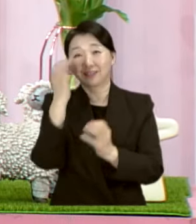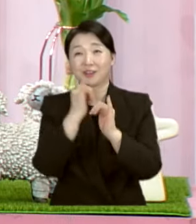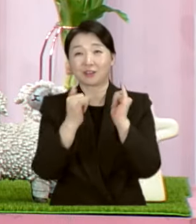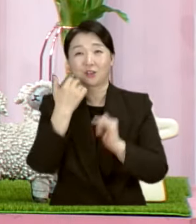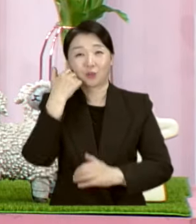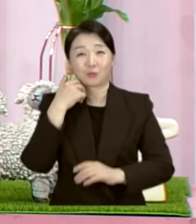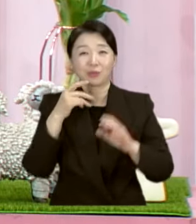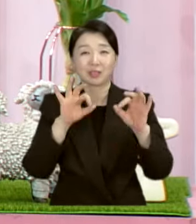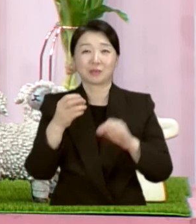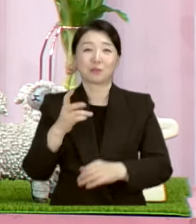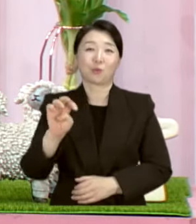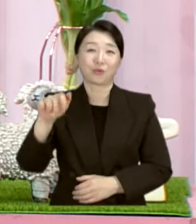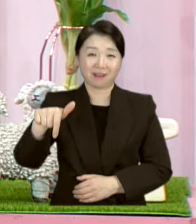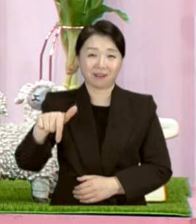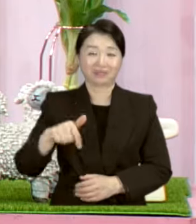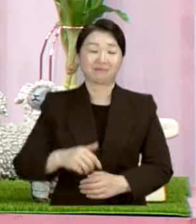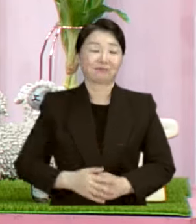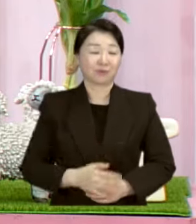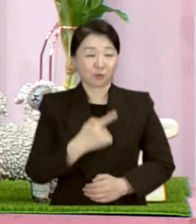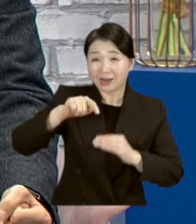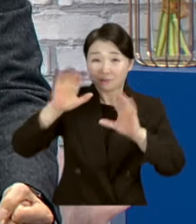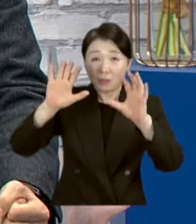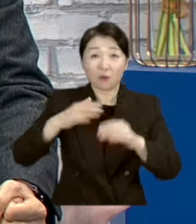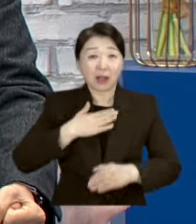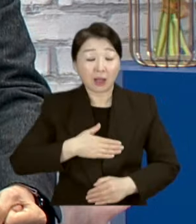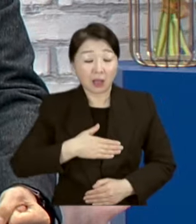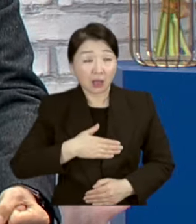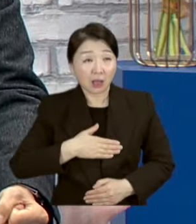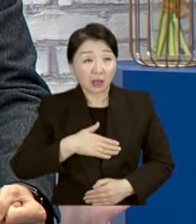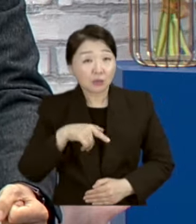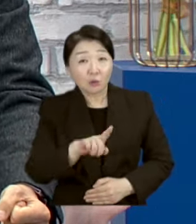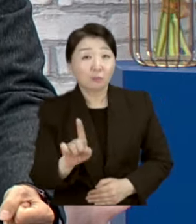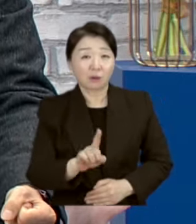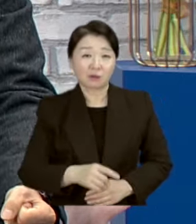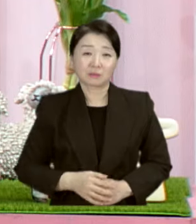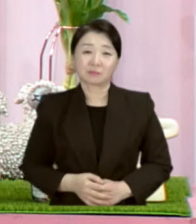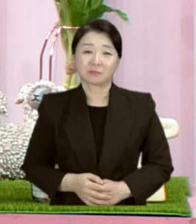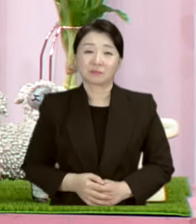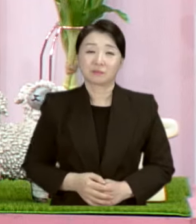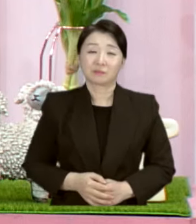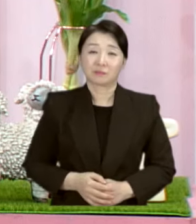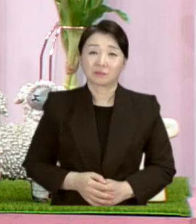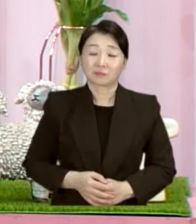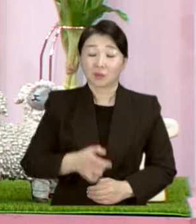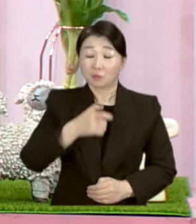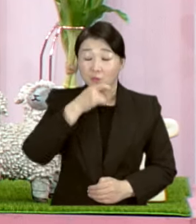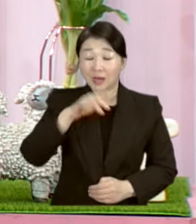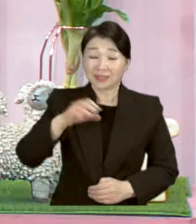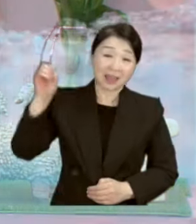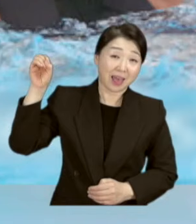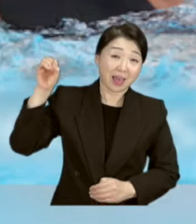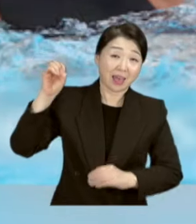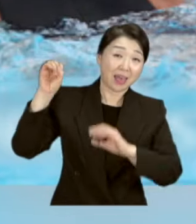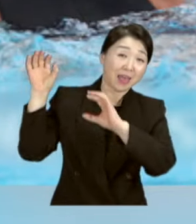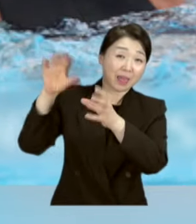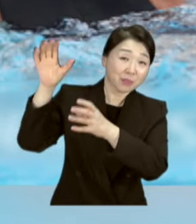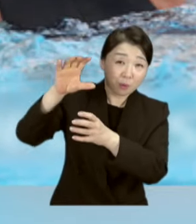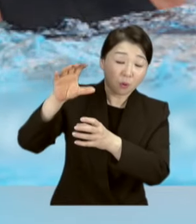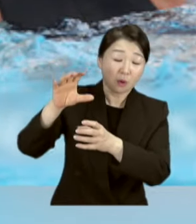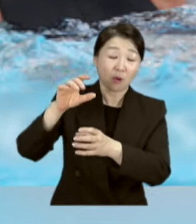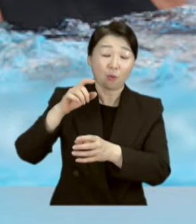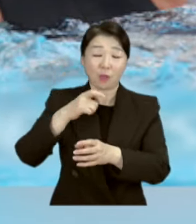네. 김동혁입니다. 이야 멋지다. 수구란 어떤 종목이에요? 수구는 흔히 물에서 하는 핸드볼, 네네.